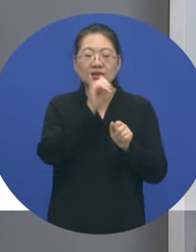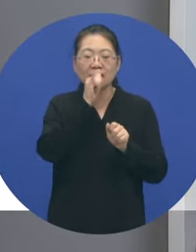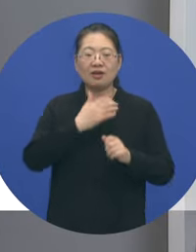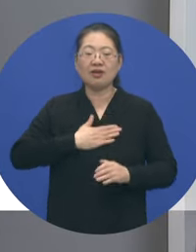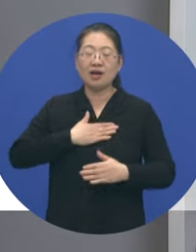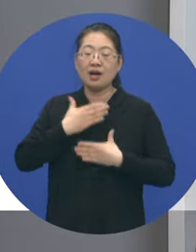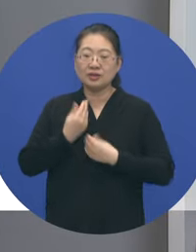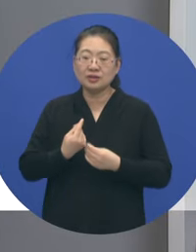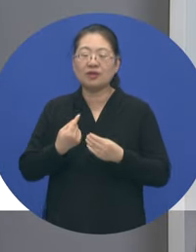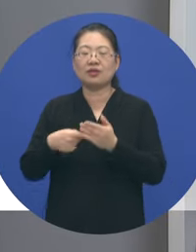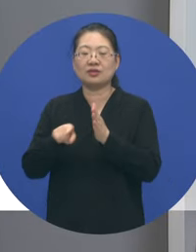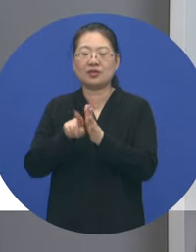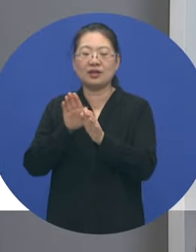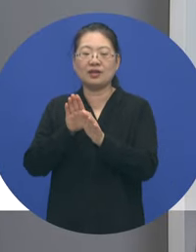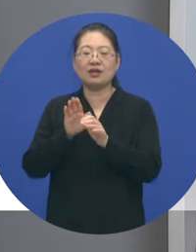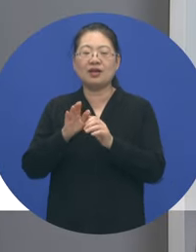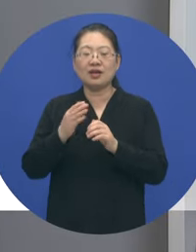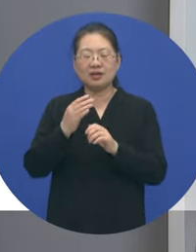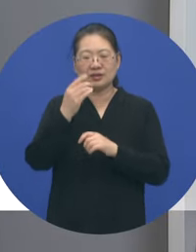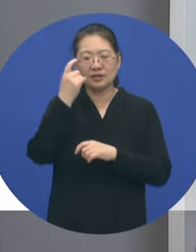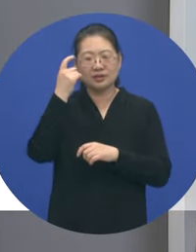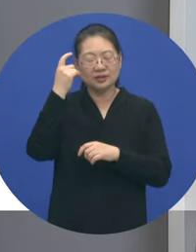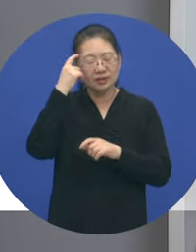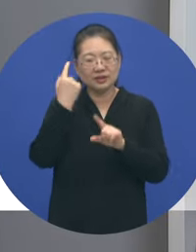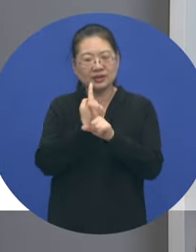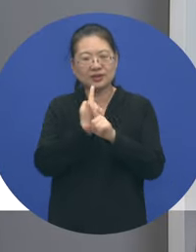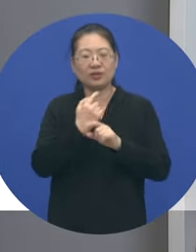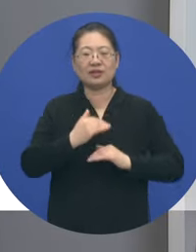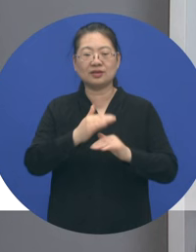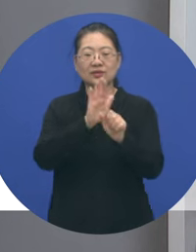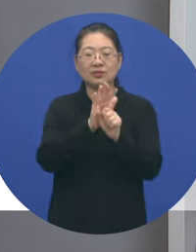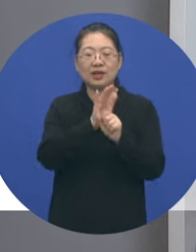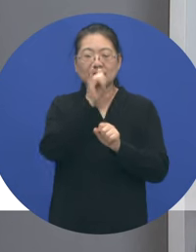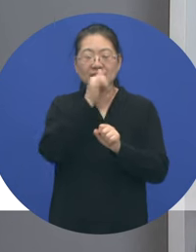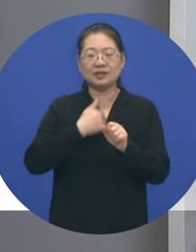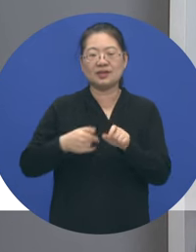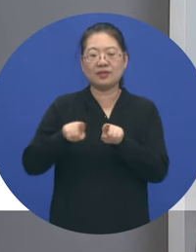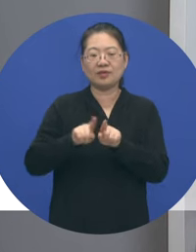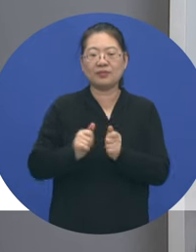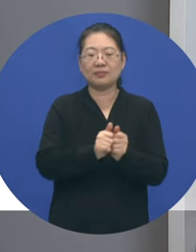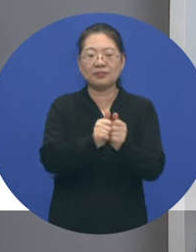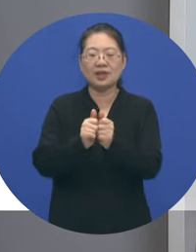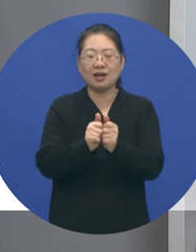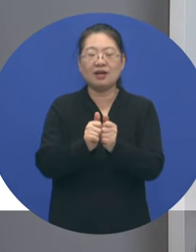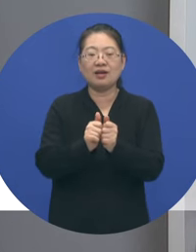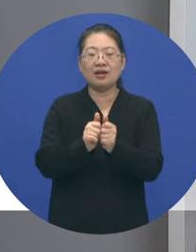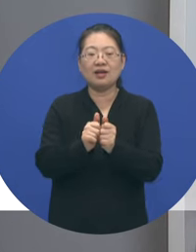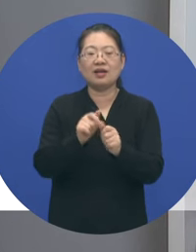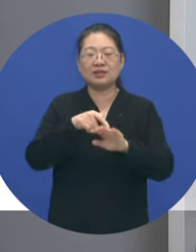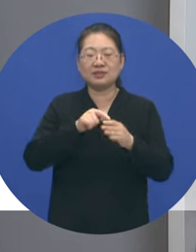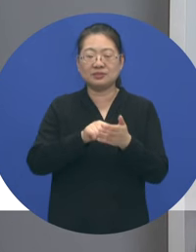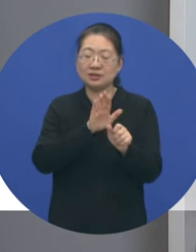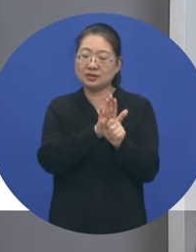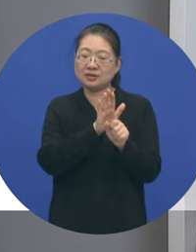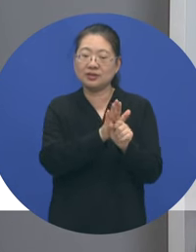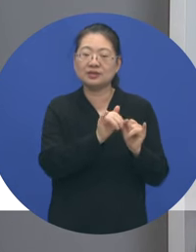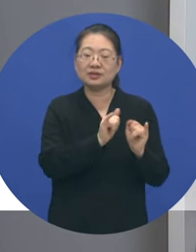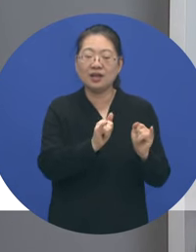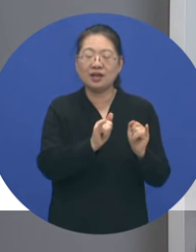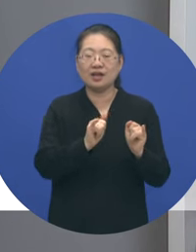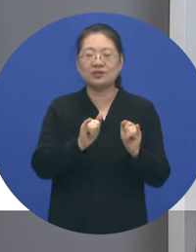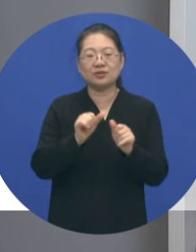이룰 수 있도록 정신과적인 치료를 받는 그 과정을 좀 지켜봐야 될 것 같습니다. 제가 곁에서 든든한 어떤 심리적인